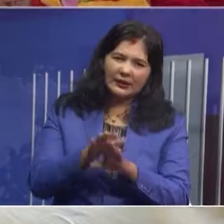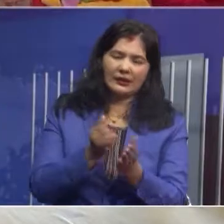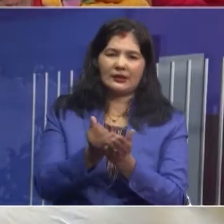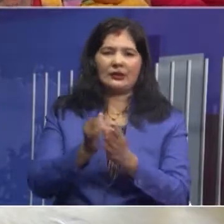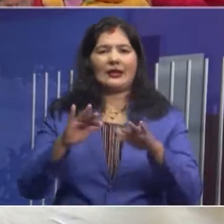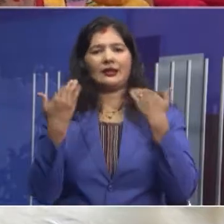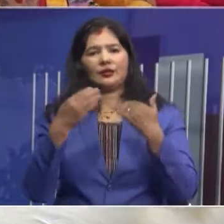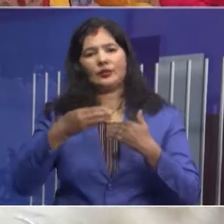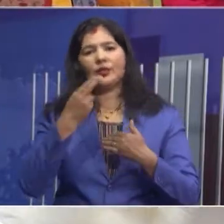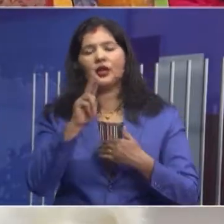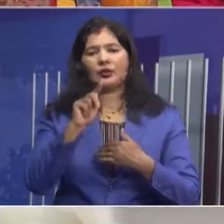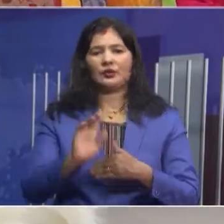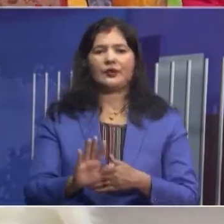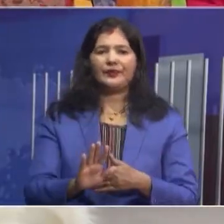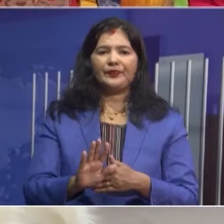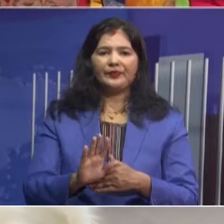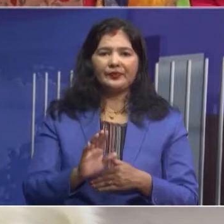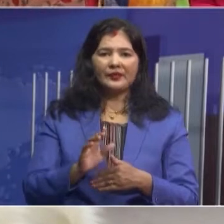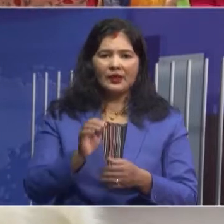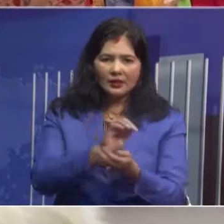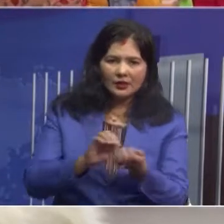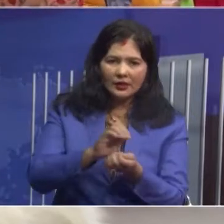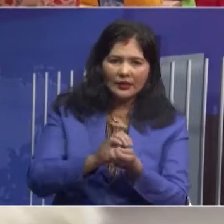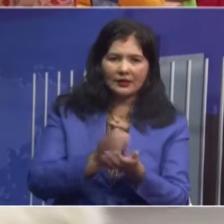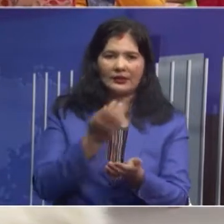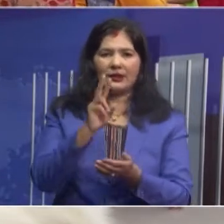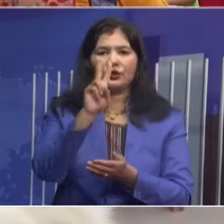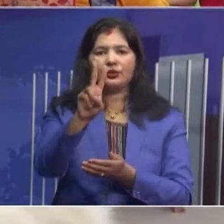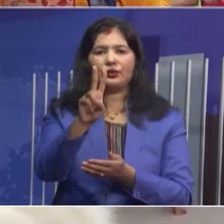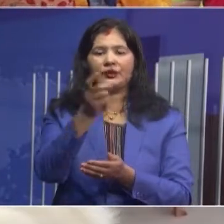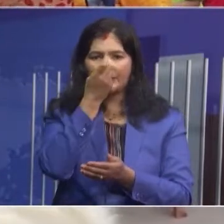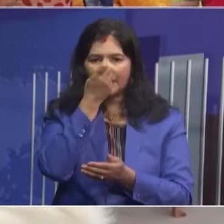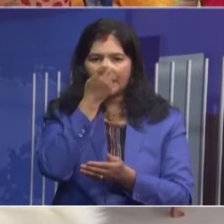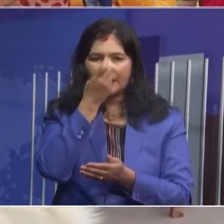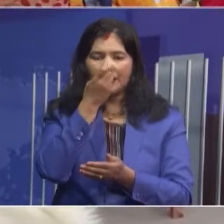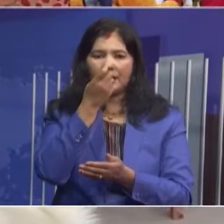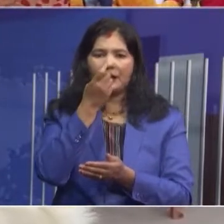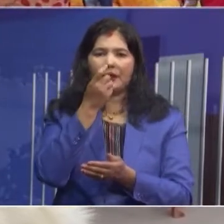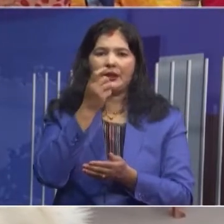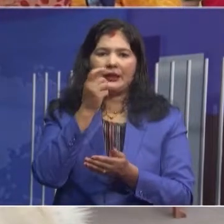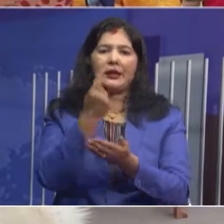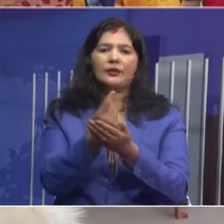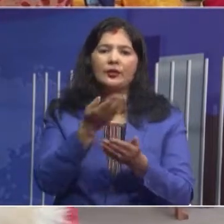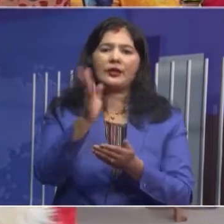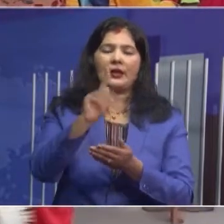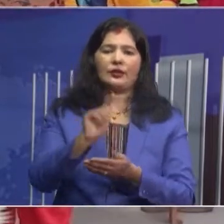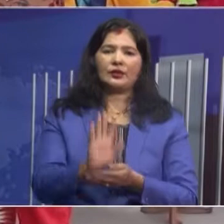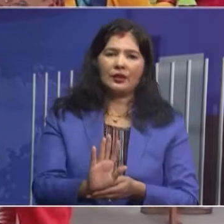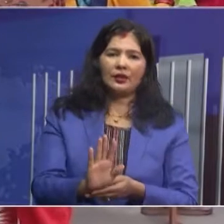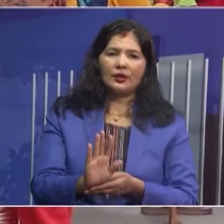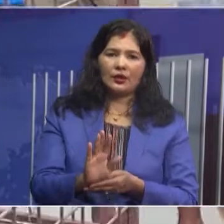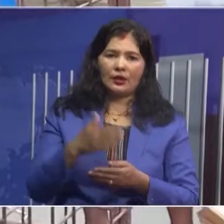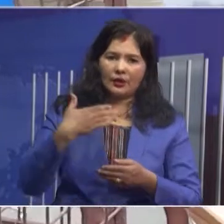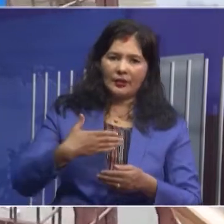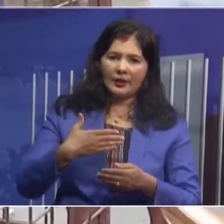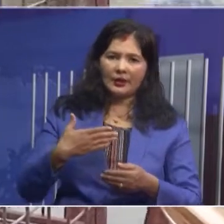भएको छ। नीलकमल सामाजिक महिला उद्यमी सहकारी संस्थाले मात्रै 200 खसी बोका दशैंका लागि काठमाडौँ पठाएको छ। लवी नगरपालिकाभित्र रहेका